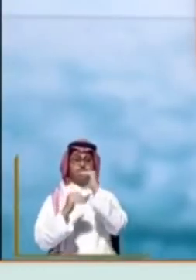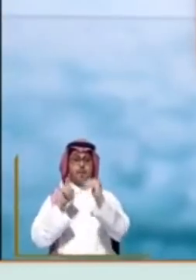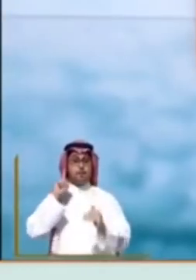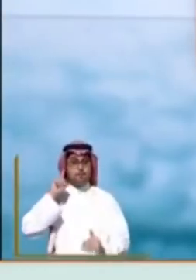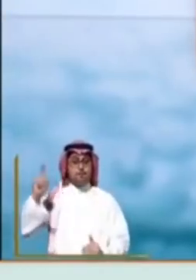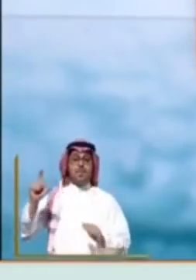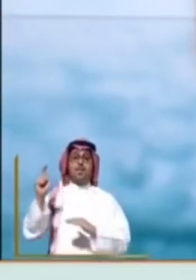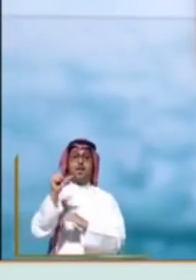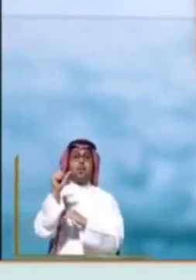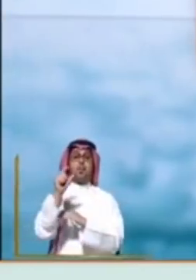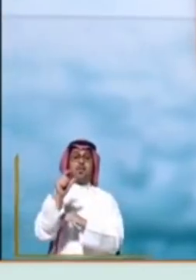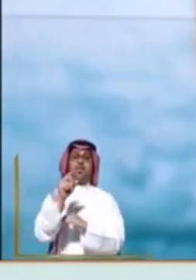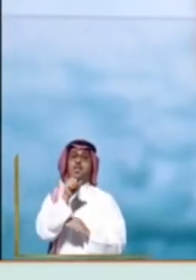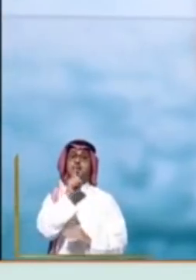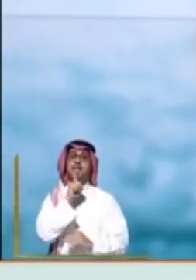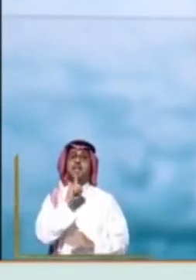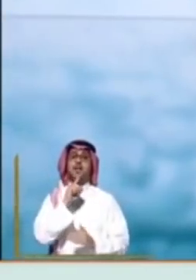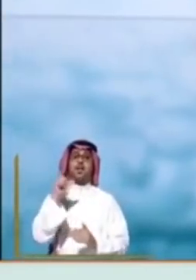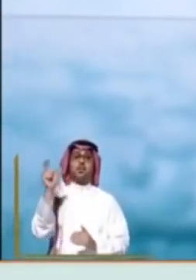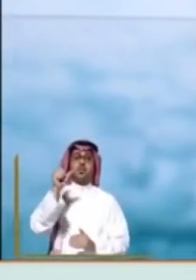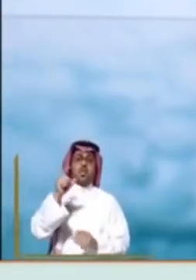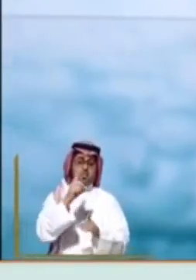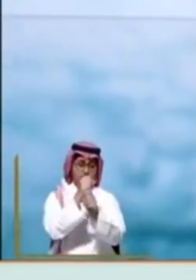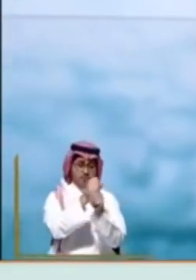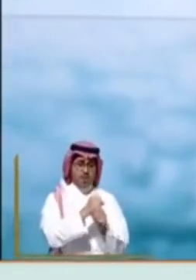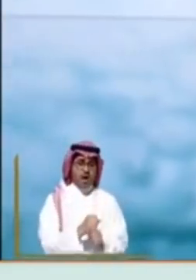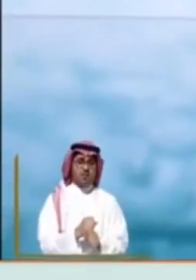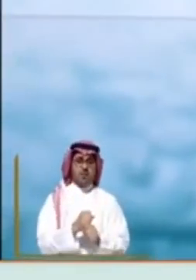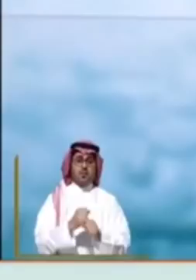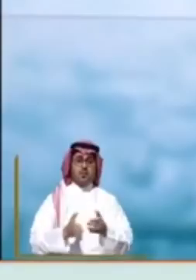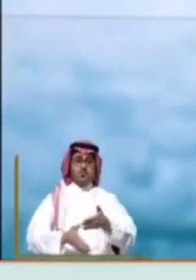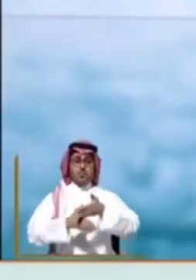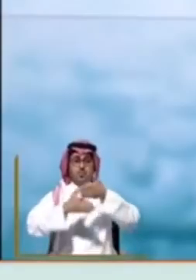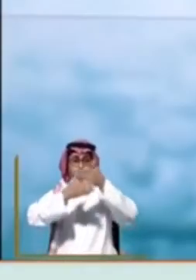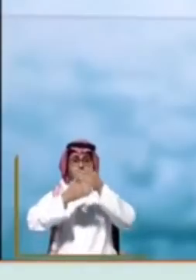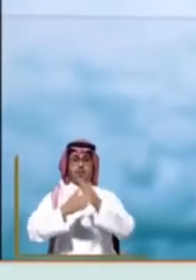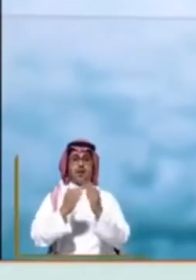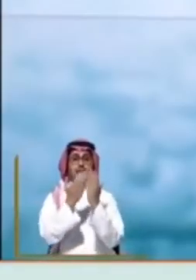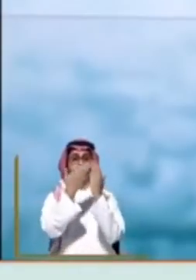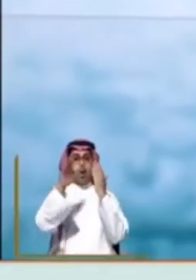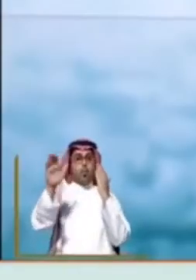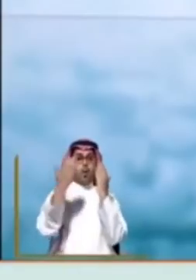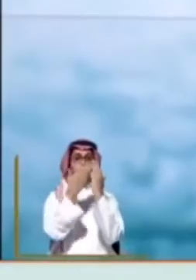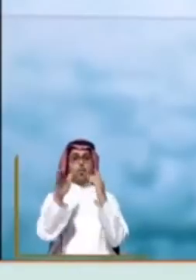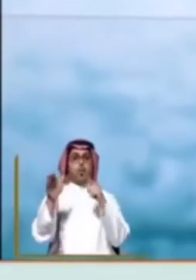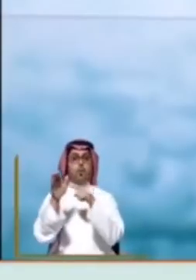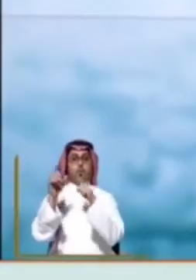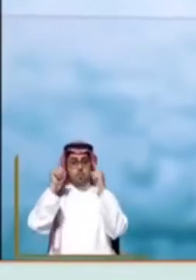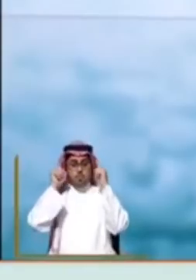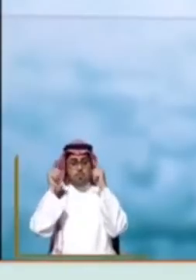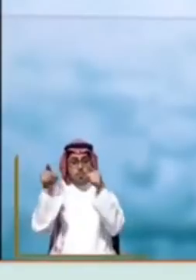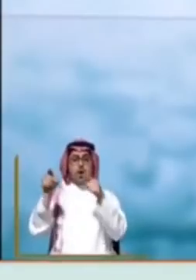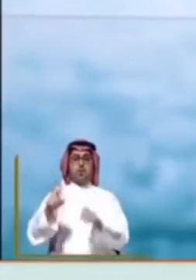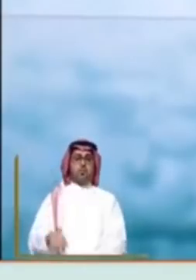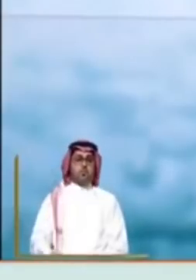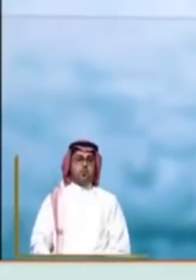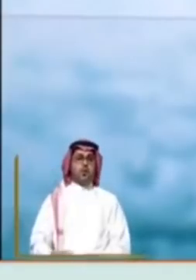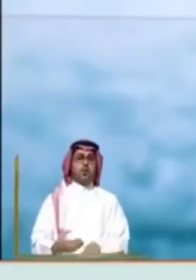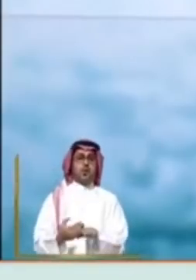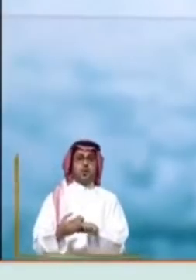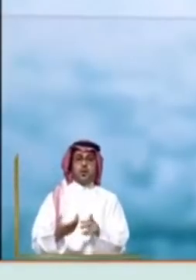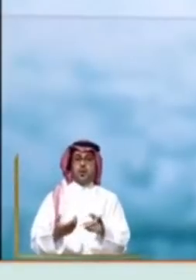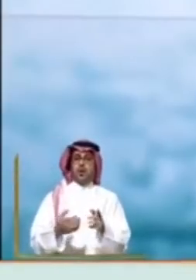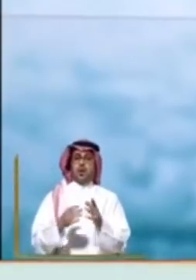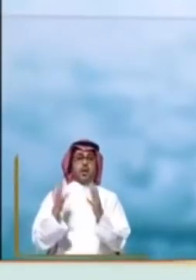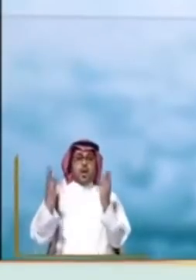مر التاريخ الإسلامي من حيث العناية والاهتمام، ومن هذه المعالم أبواب المسجد النبوي التي بلغت بعد آخر